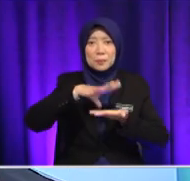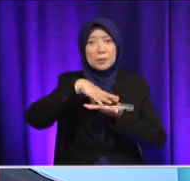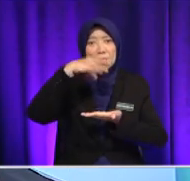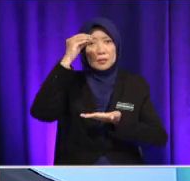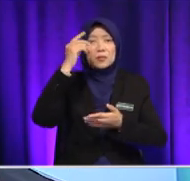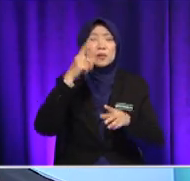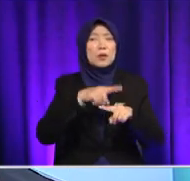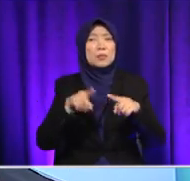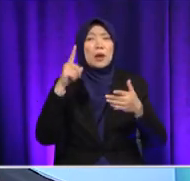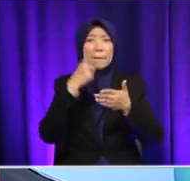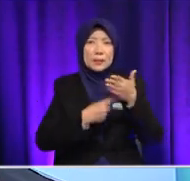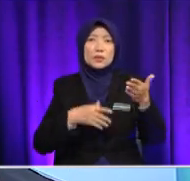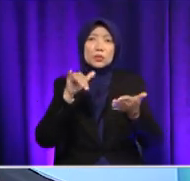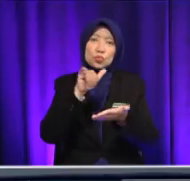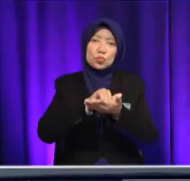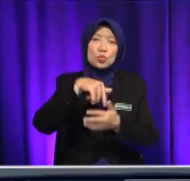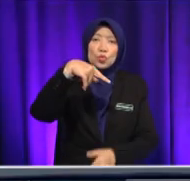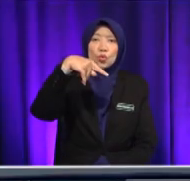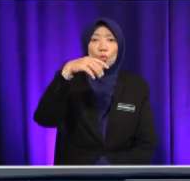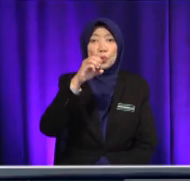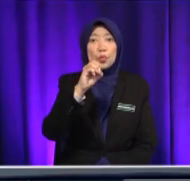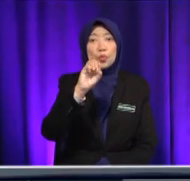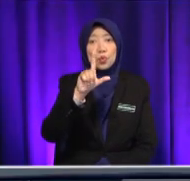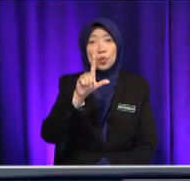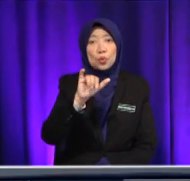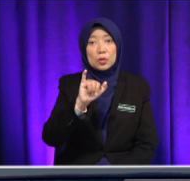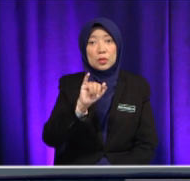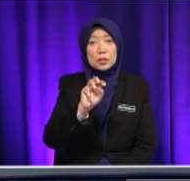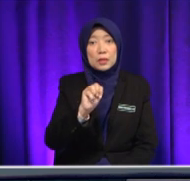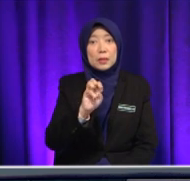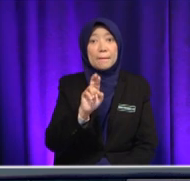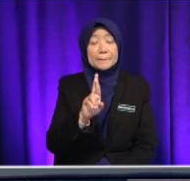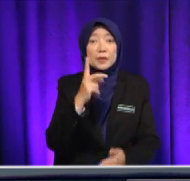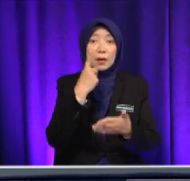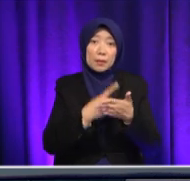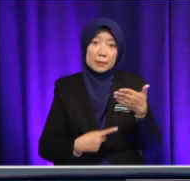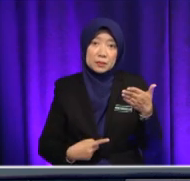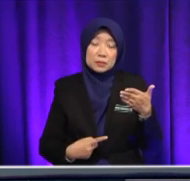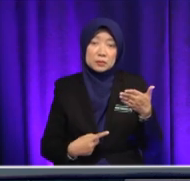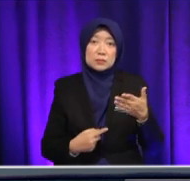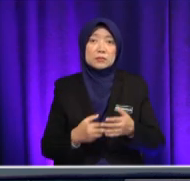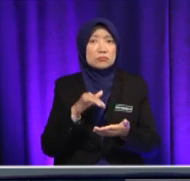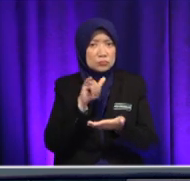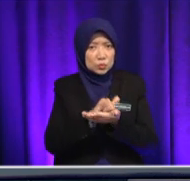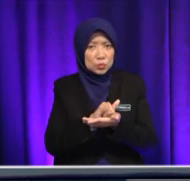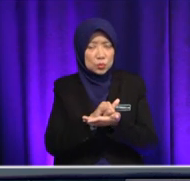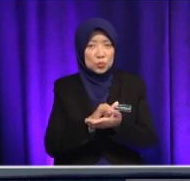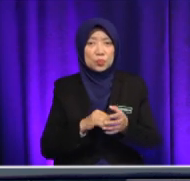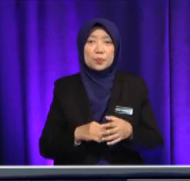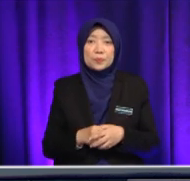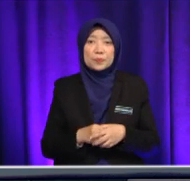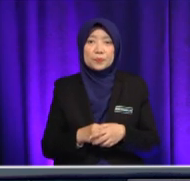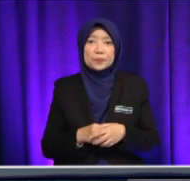polimer? So tadi kita dah bincang pasal monomer, polimer kan? So sebenarnya apa itu polimer eh? Okey, so kita